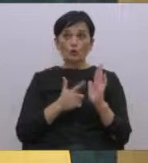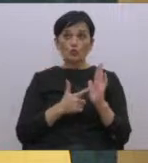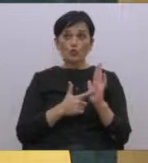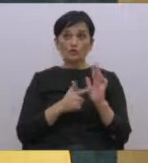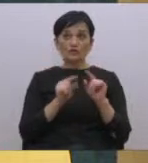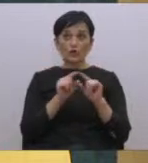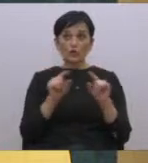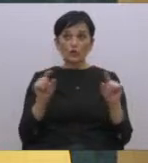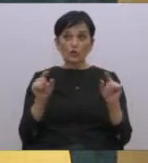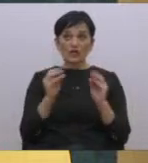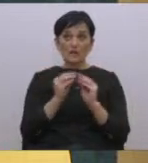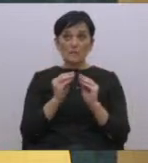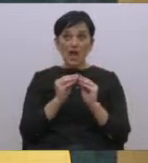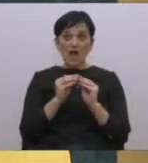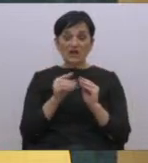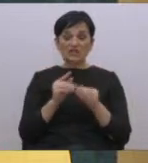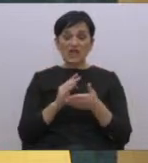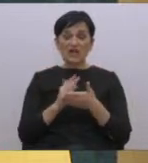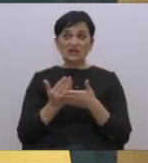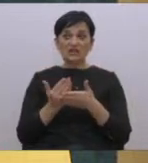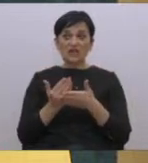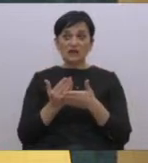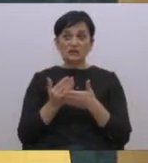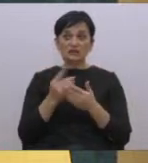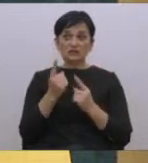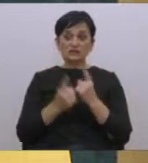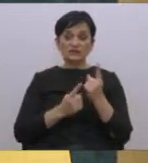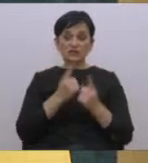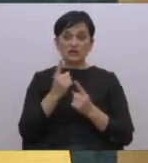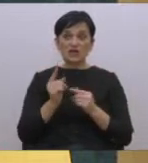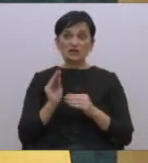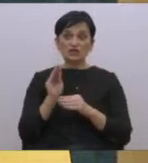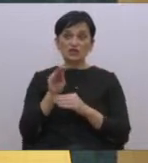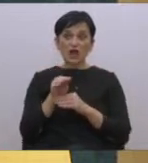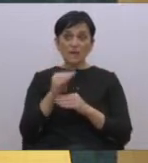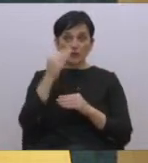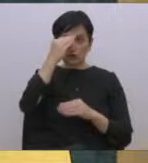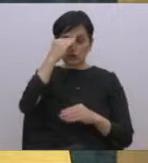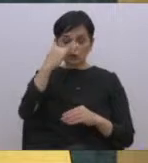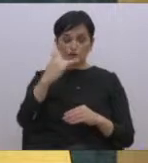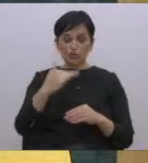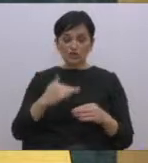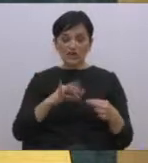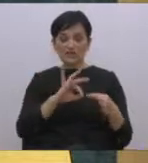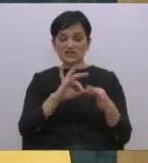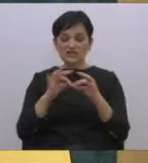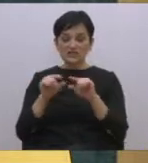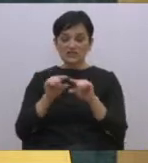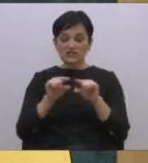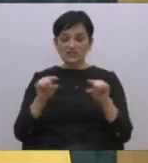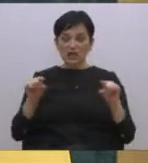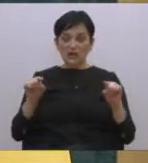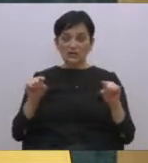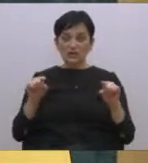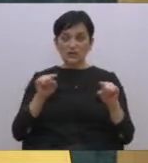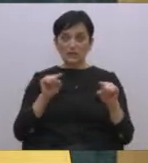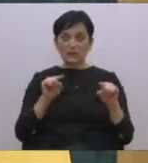57 მუხლის მეათე ნაწილს წარმოდგენილ რედაქციას დაემატა შემდეგი შინაარსი წინადადება და აქვე არის